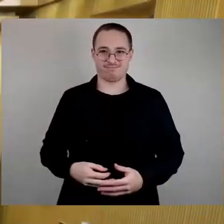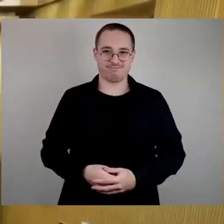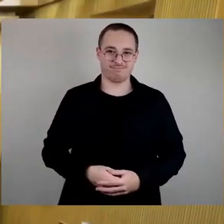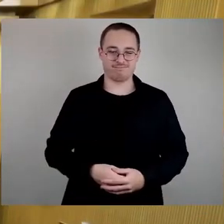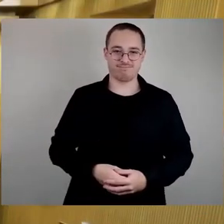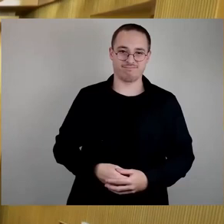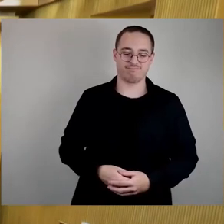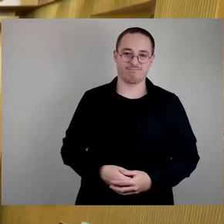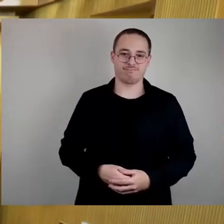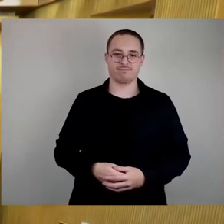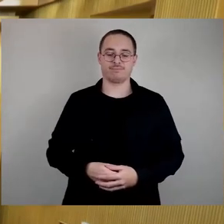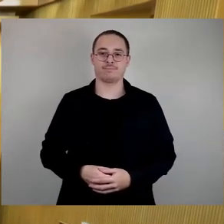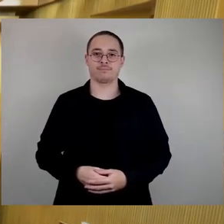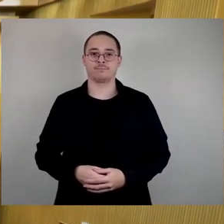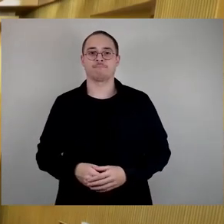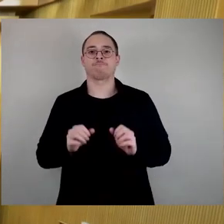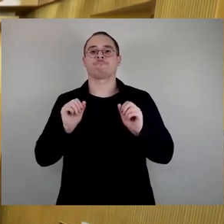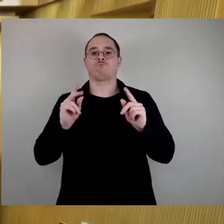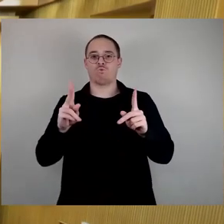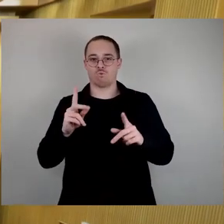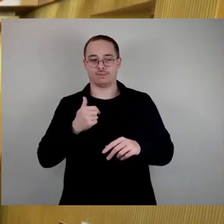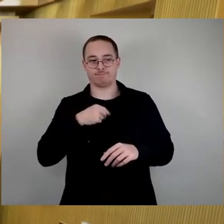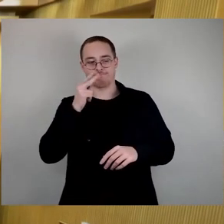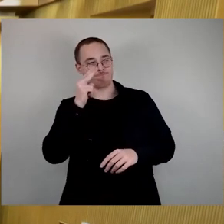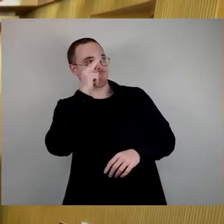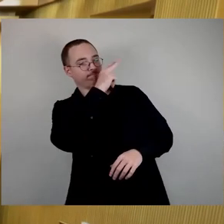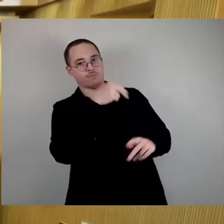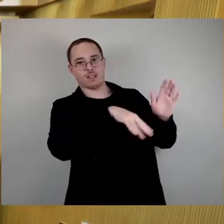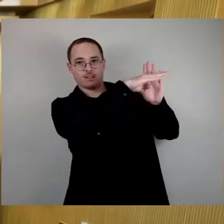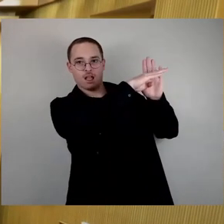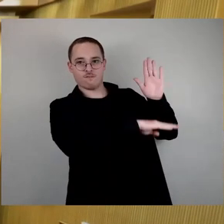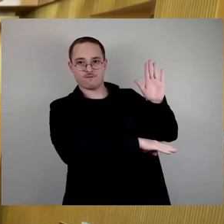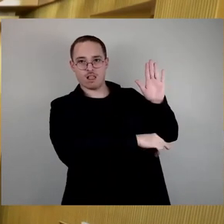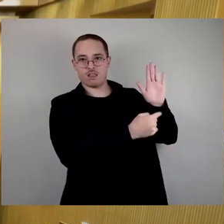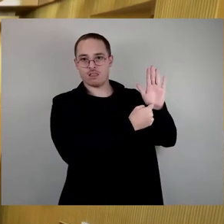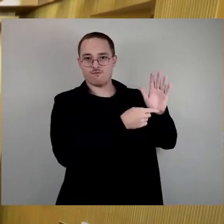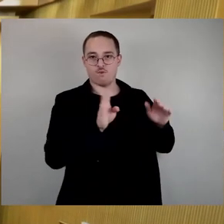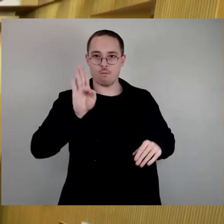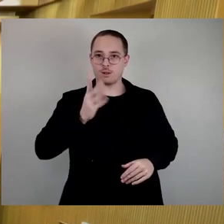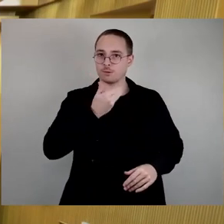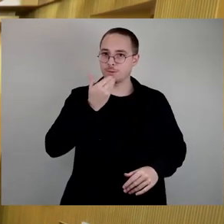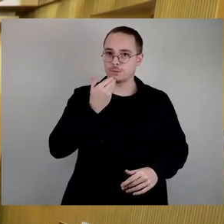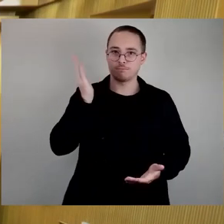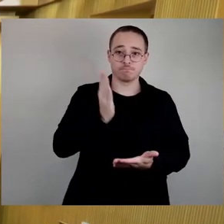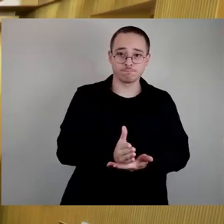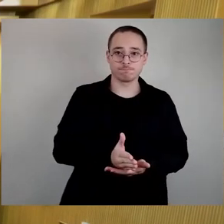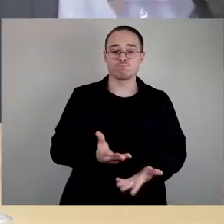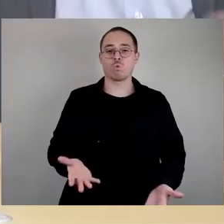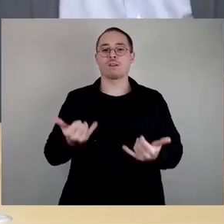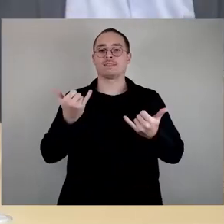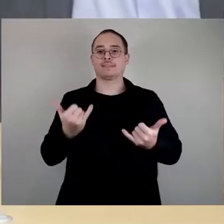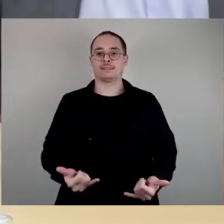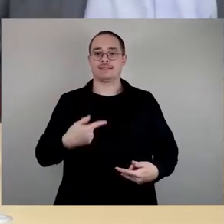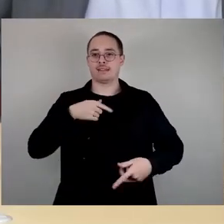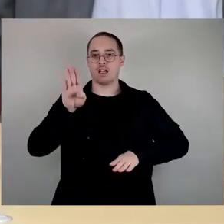Blick auf die Tafel und ich sehe tatsächlich keine weiteren Wortmeldungen. Damit würde ich schnell in die Abstimmung